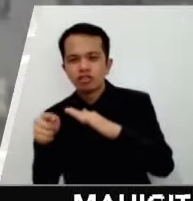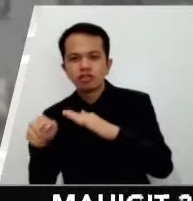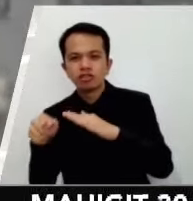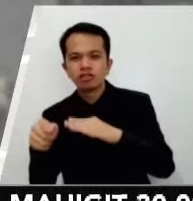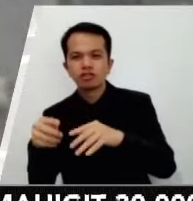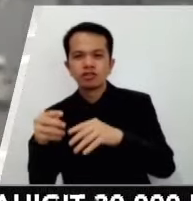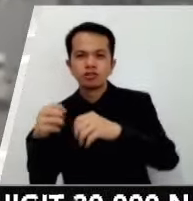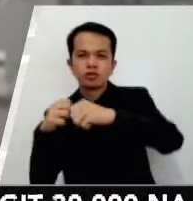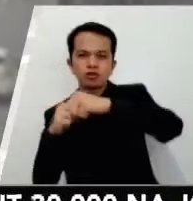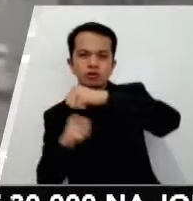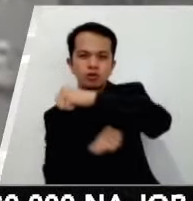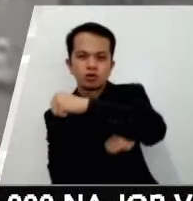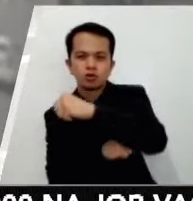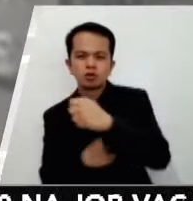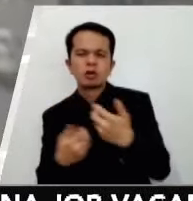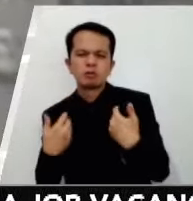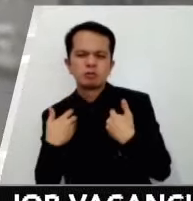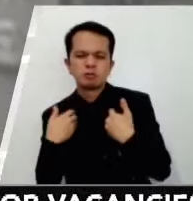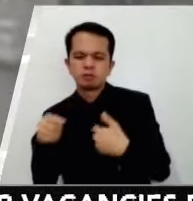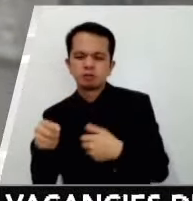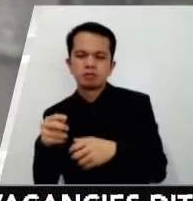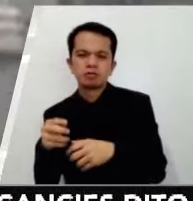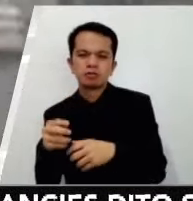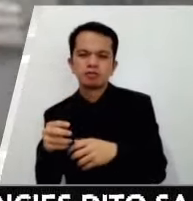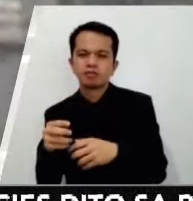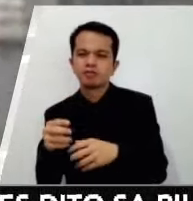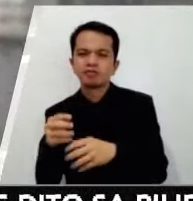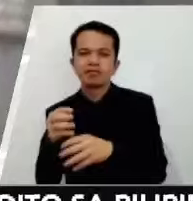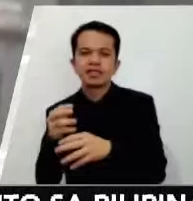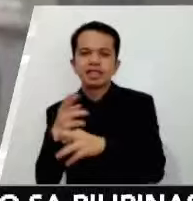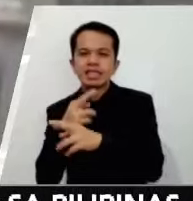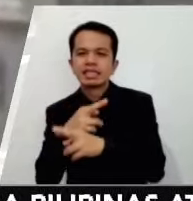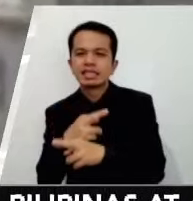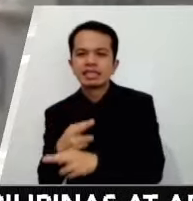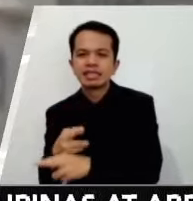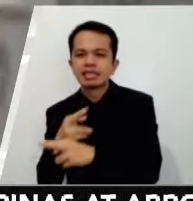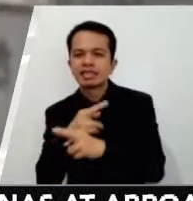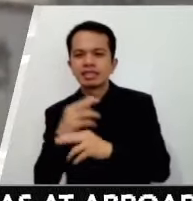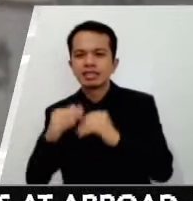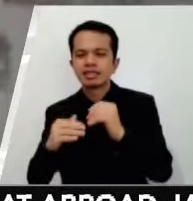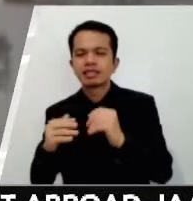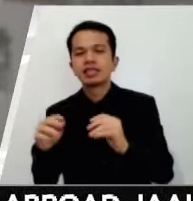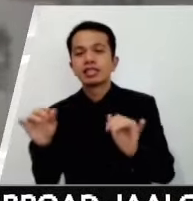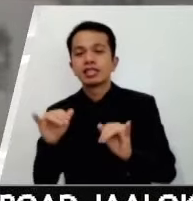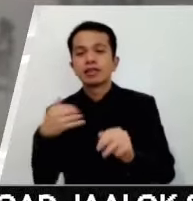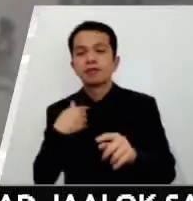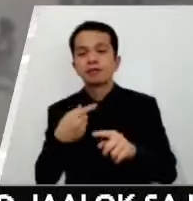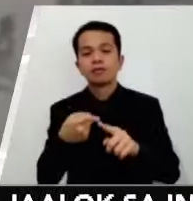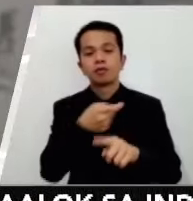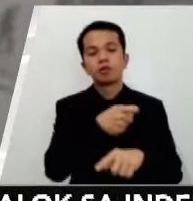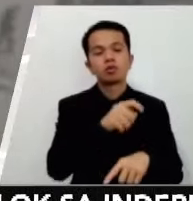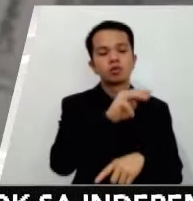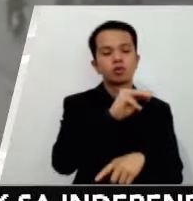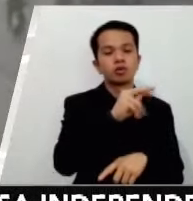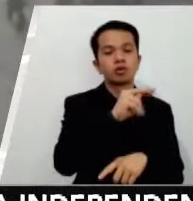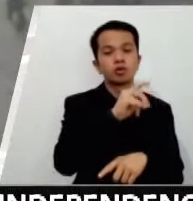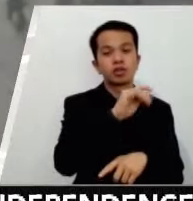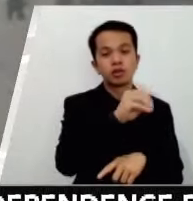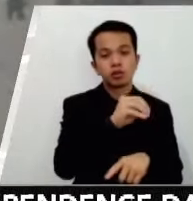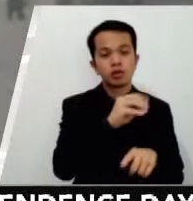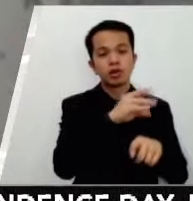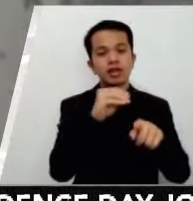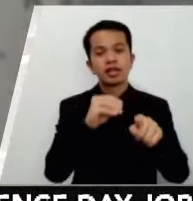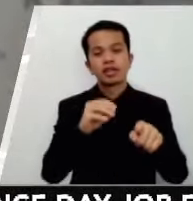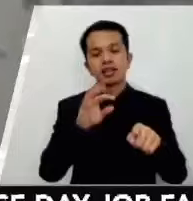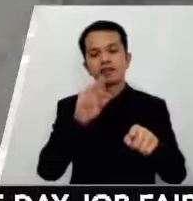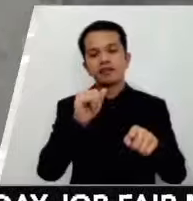ginagawang retrofitting diyan sa EDSA Kamuning Flyover. Pati na yung papunta ng Monumento at Fairview ay tuloy-tuloy ho ang daloy ng trapiko sa